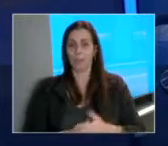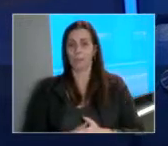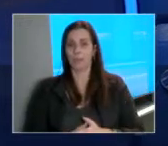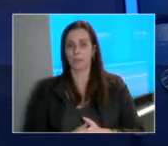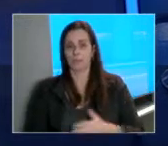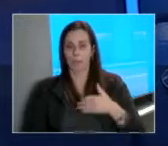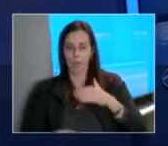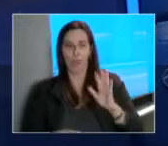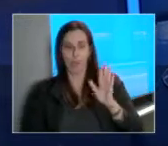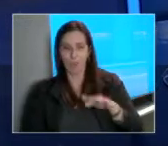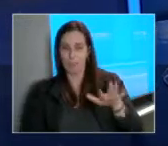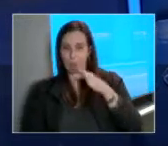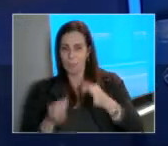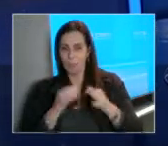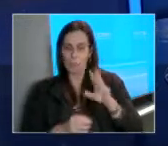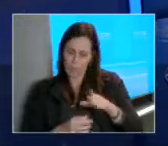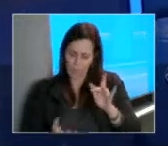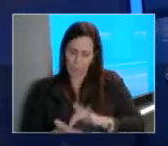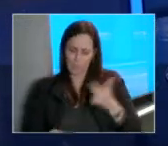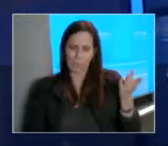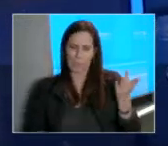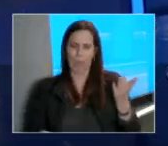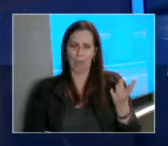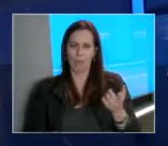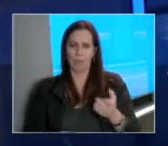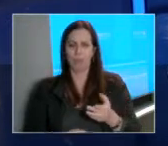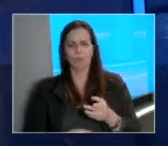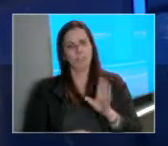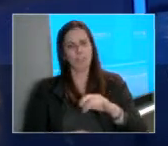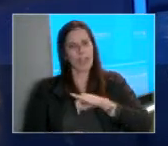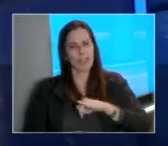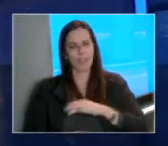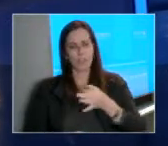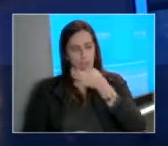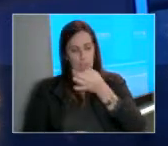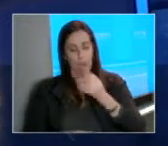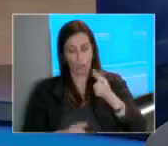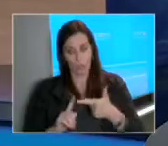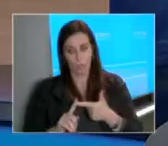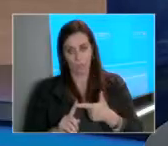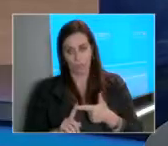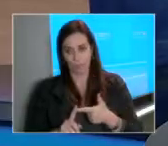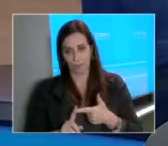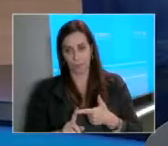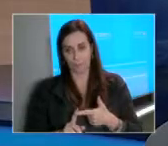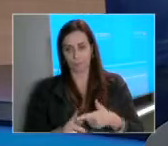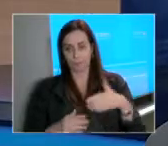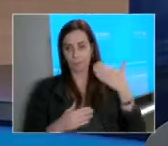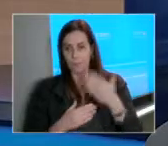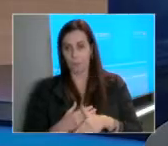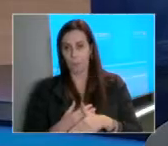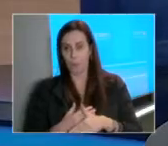אני עדינה בזה. גם מערכת המשפט שלנו פועלת מתוך פוזיציה. אז אני אשלים את השאלה השנייה. הרי בסופו של